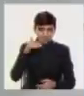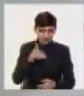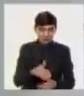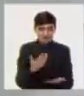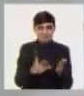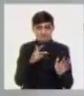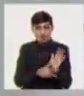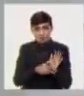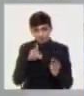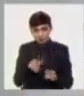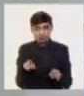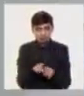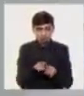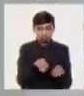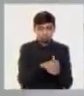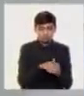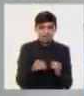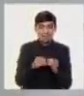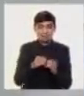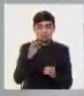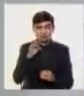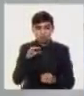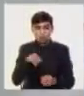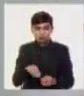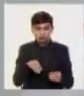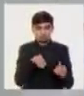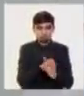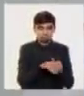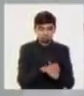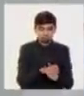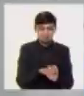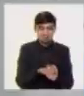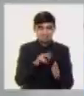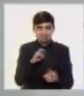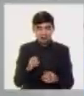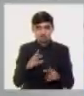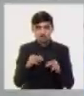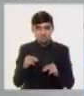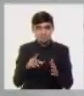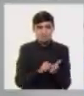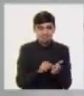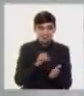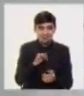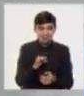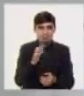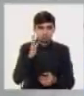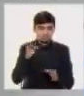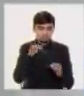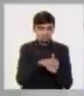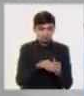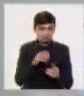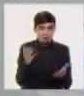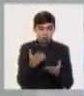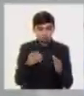даже 80 тысяч, 10% отложить на счастливую пенсию, и причем не просто под подушку,